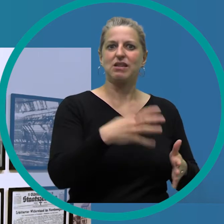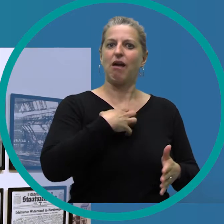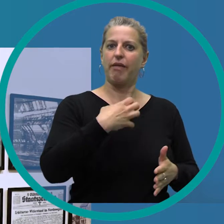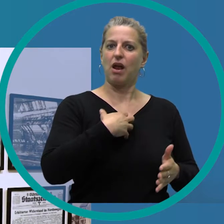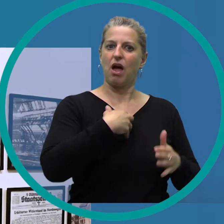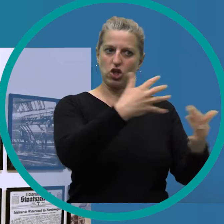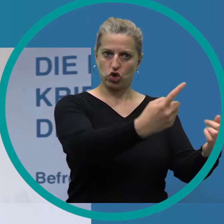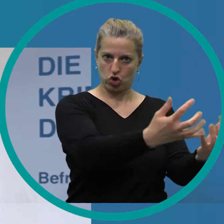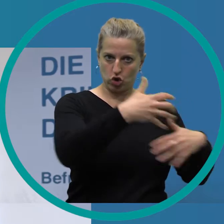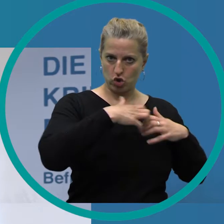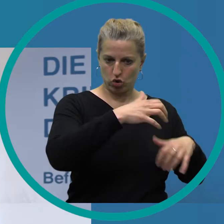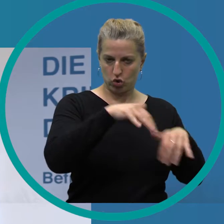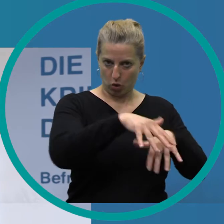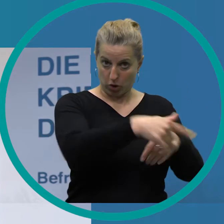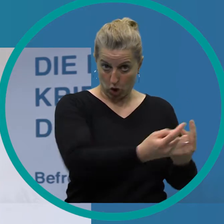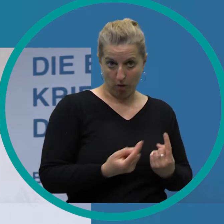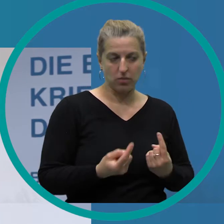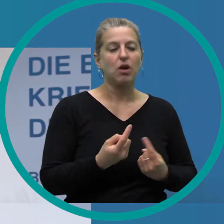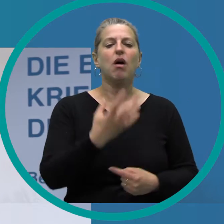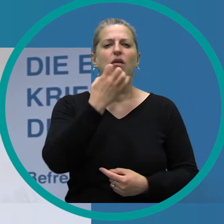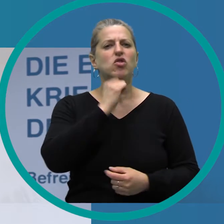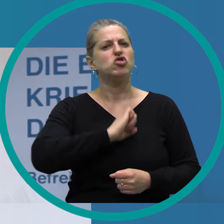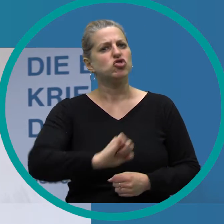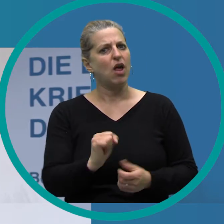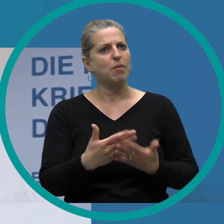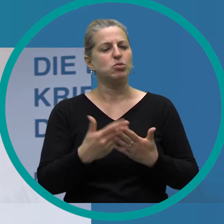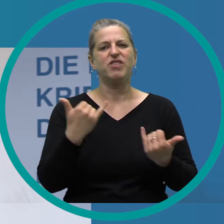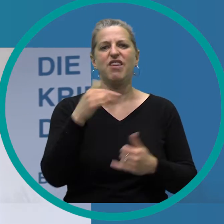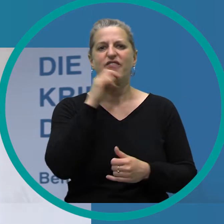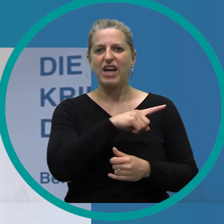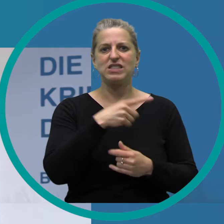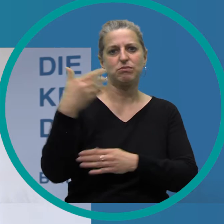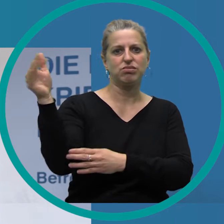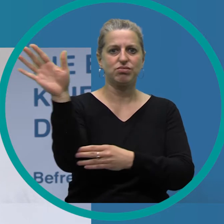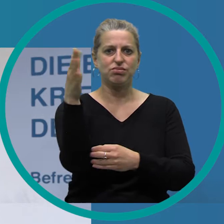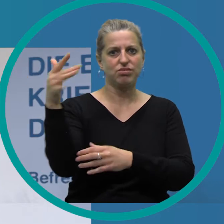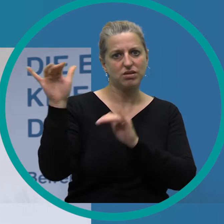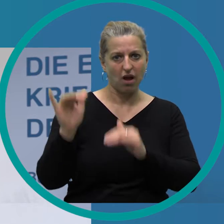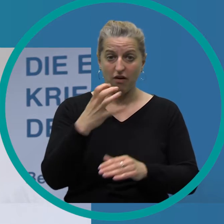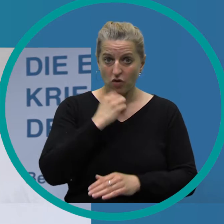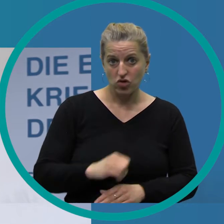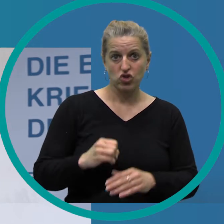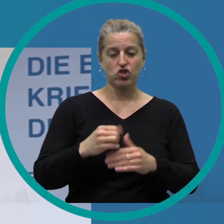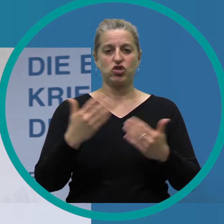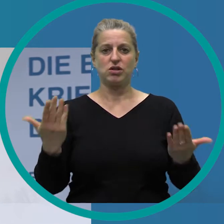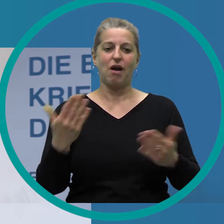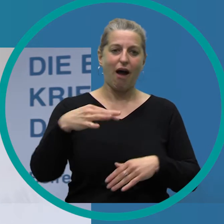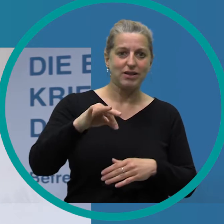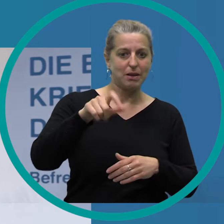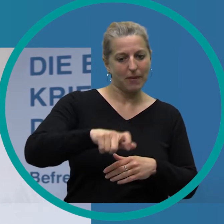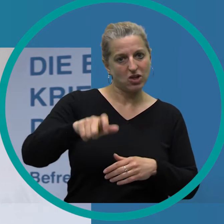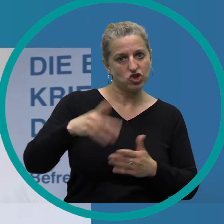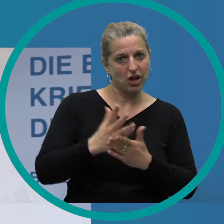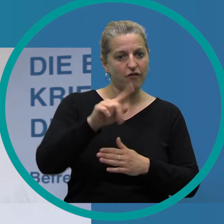vorherrschte. Man versuchte sich darauf schnell einzustellen, man versuchte weiße Laken aus dem Fenster zu hängen. Vereinzelt